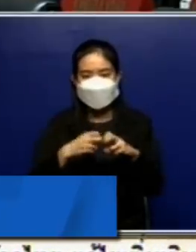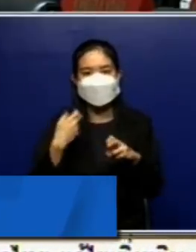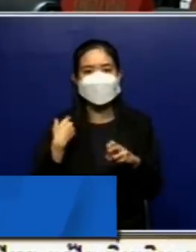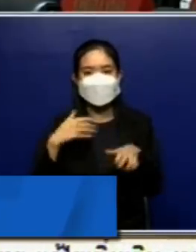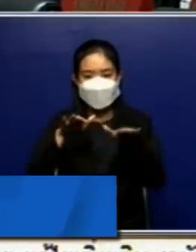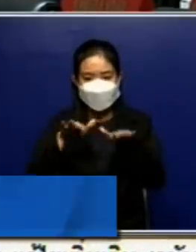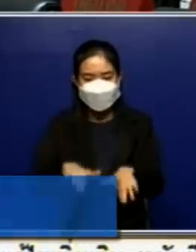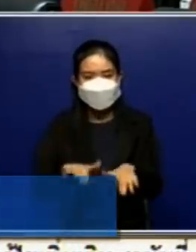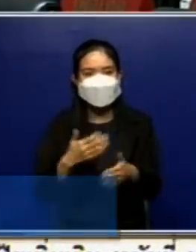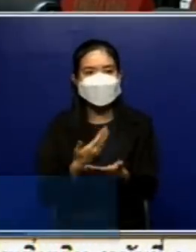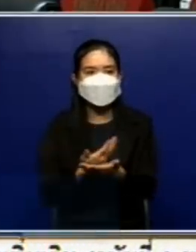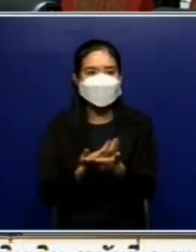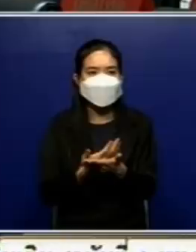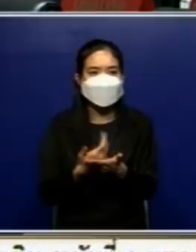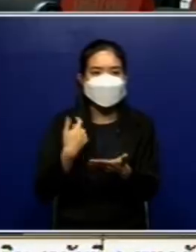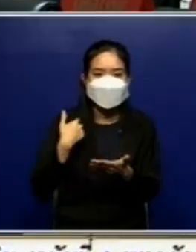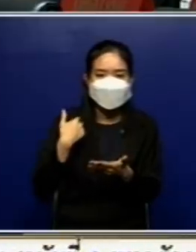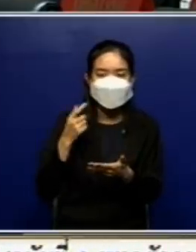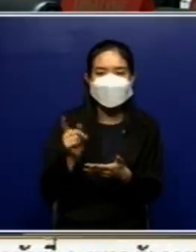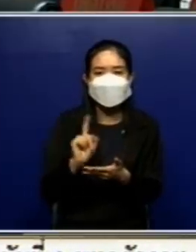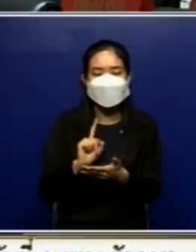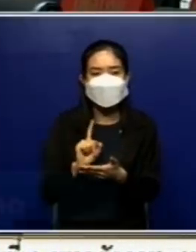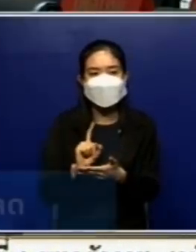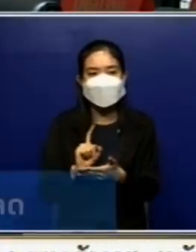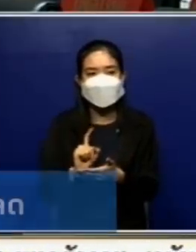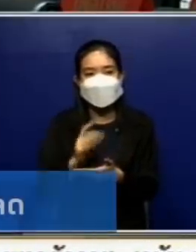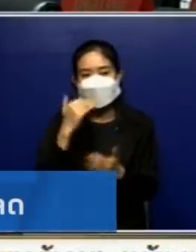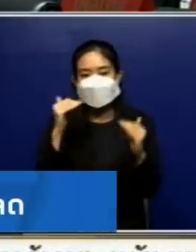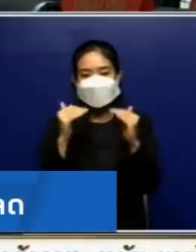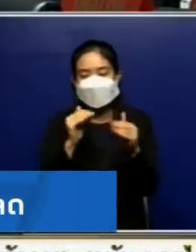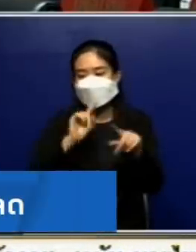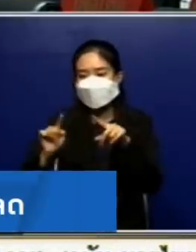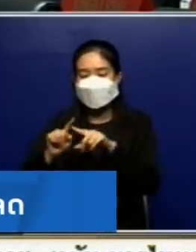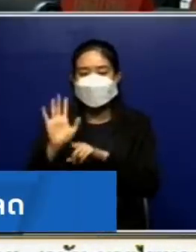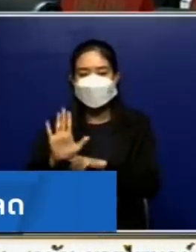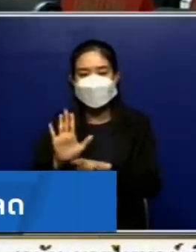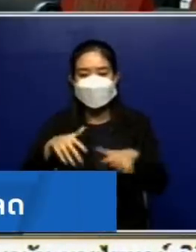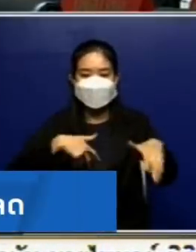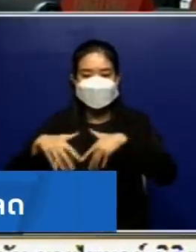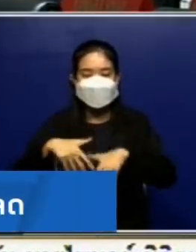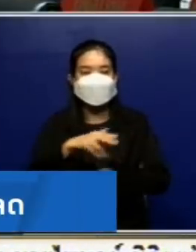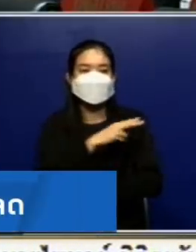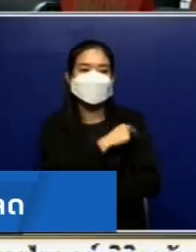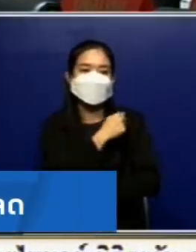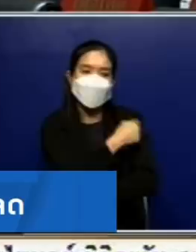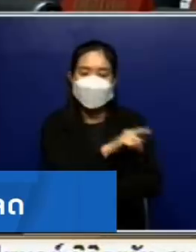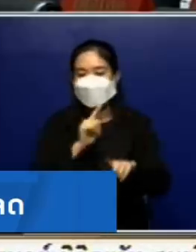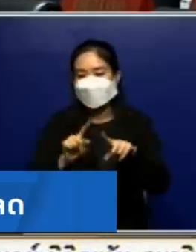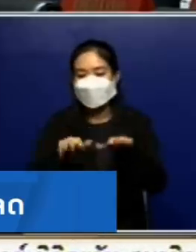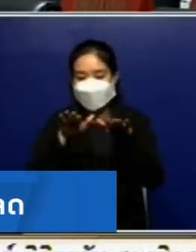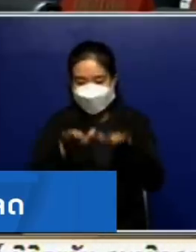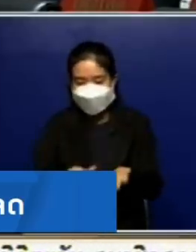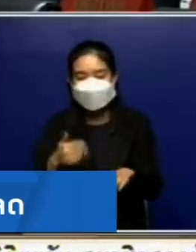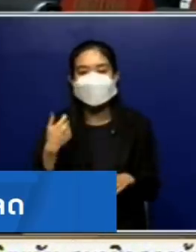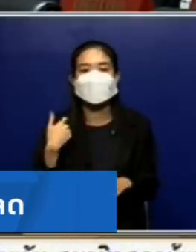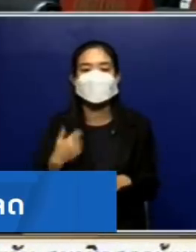รักษาสุขภาพของพี่น้องคนไทยทั่วหน้านี่ลดลงตามไปด้วยหน่วยงานที่เกี่ยวข้องกับการควบคุมโร